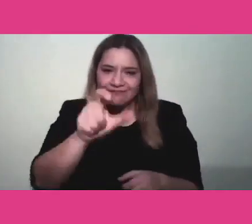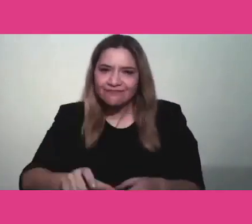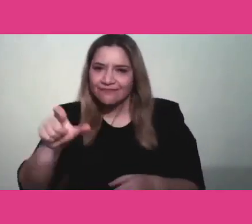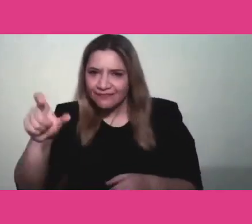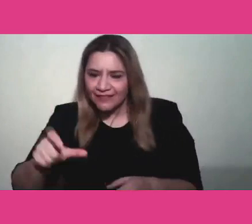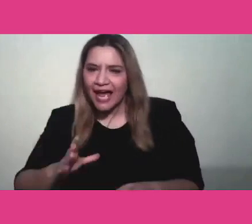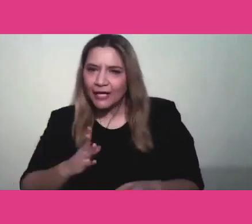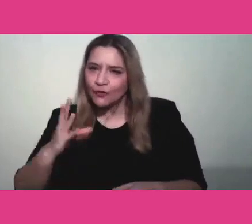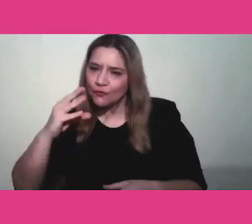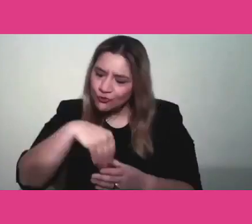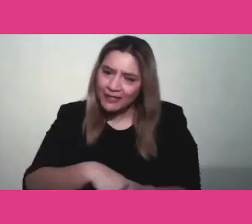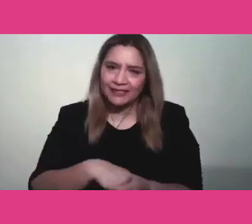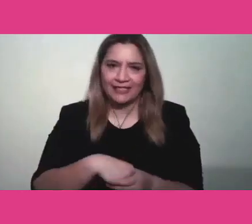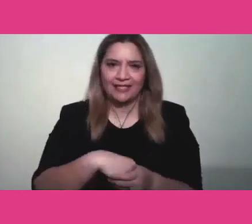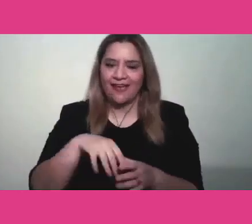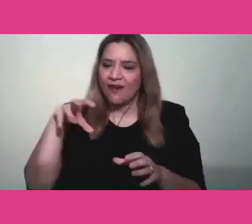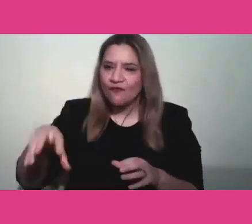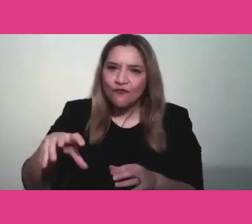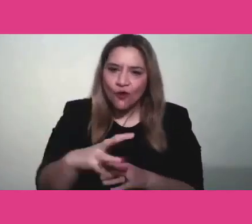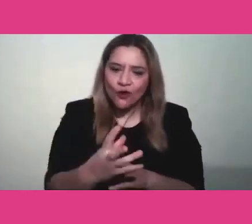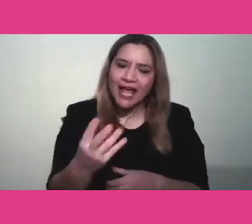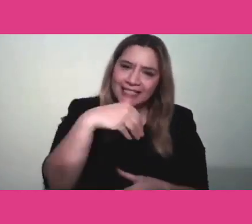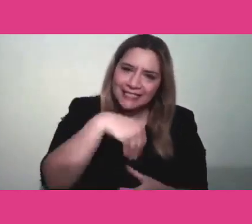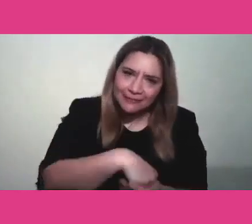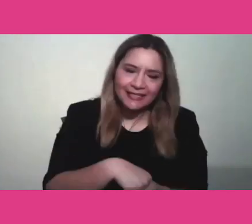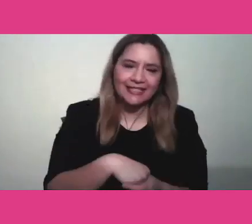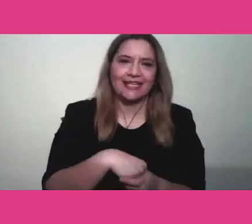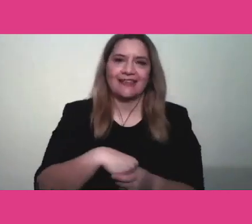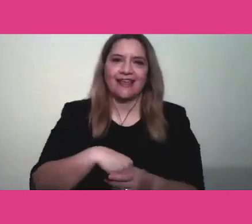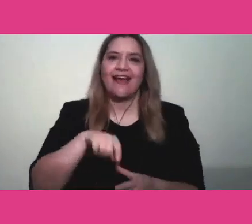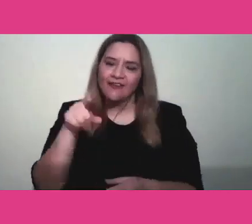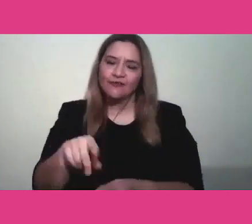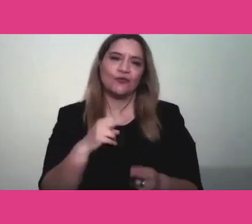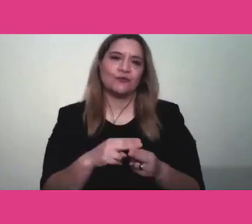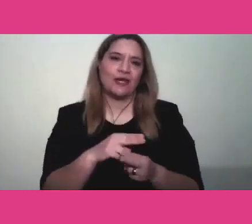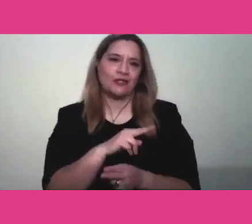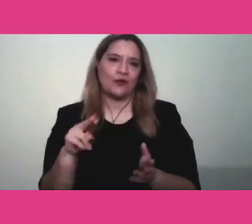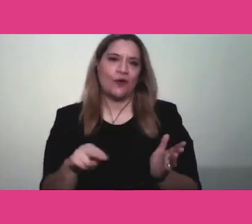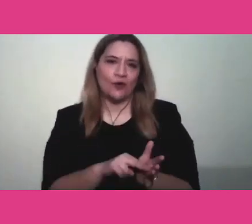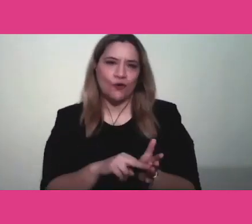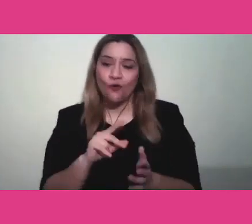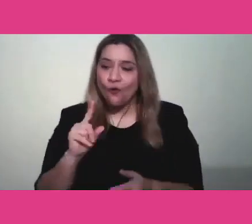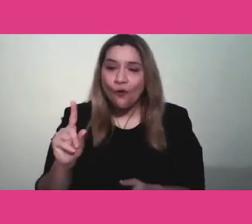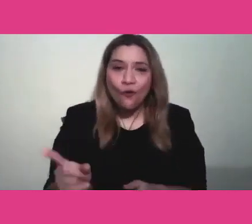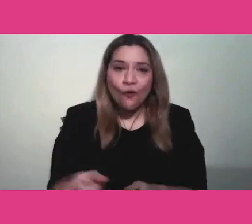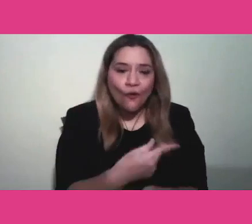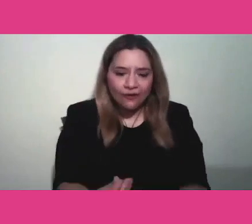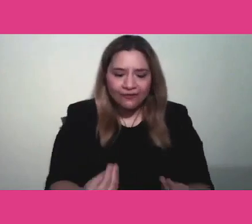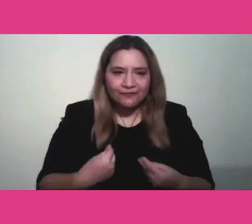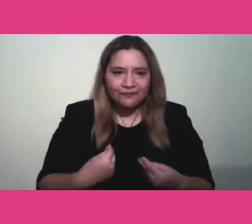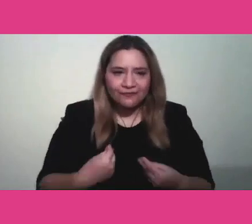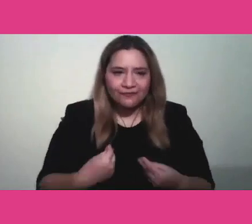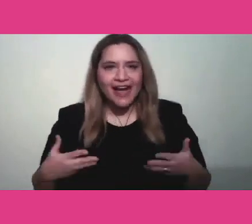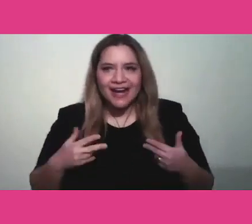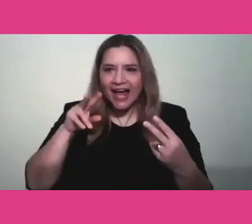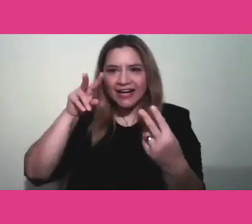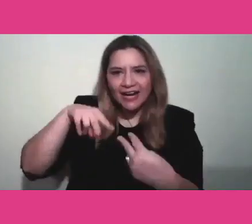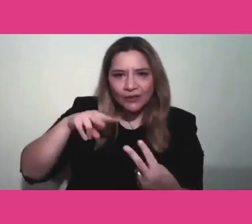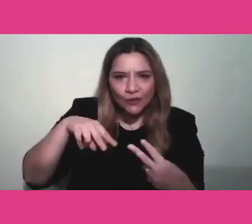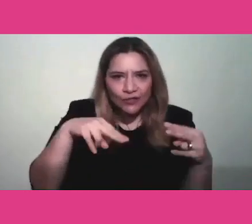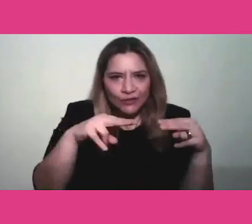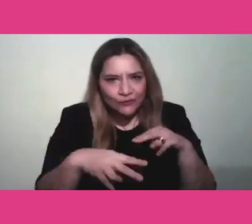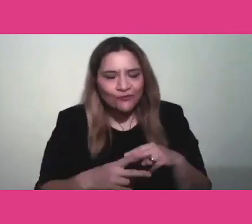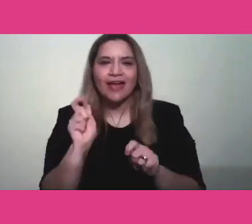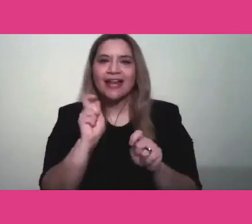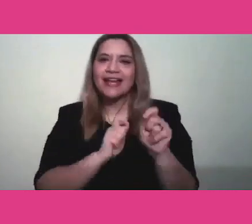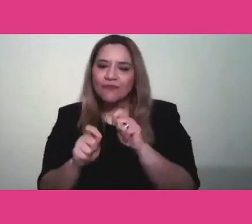που ήρθε στις δράσεις μας, συμμετείχε και μας έδωσε τη χαρά να το γνωρίσουμε και να δημιουργήσουμε μαζί